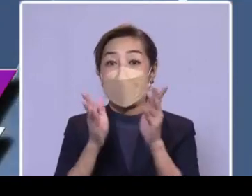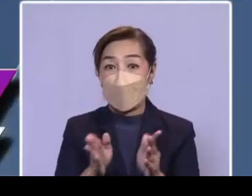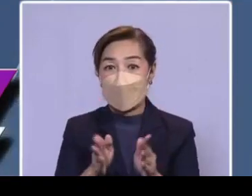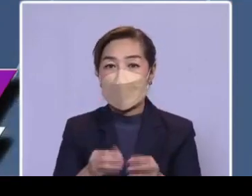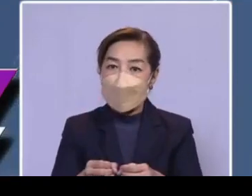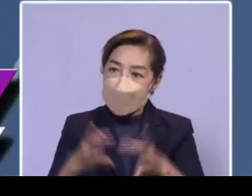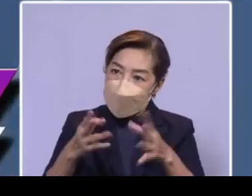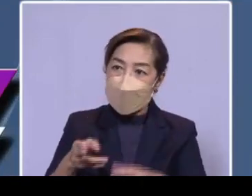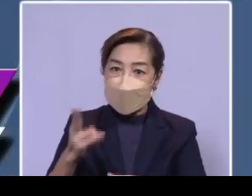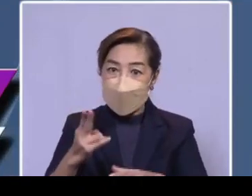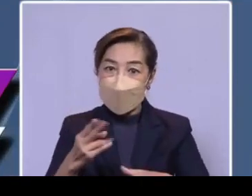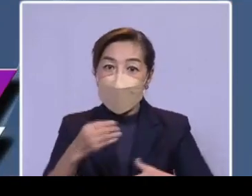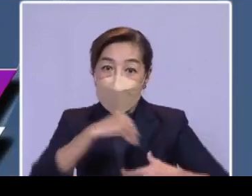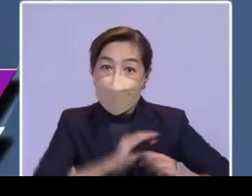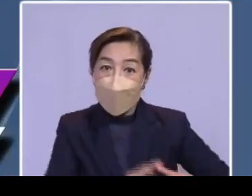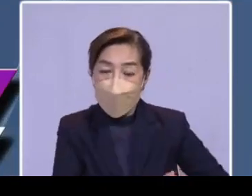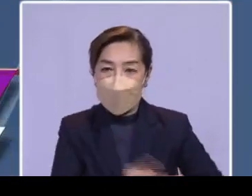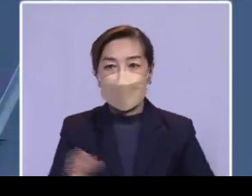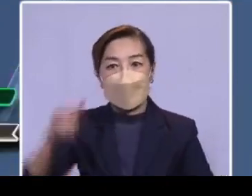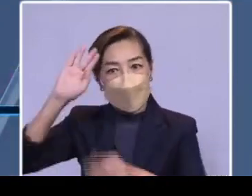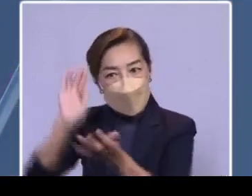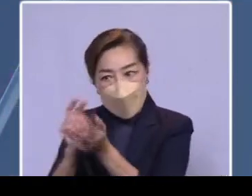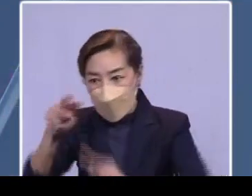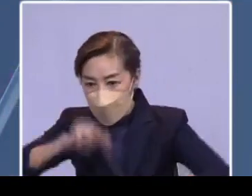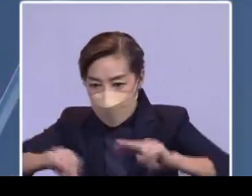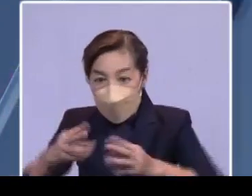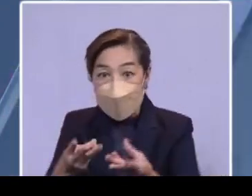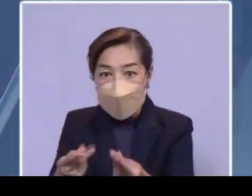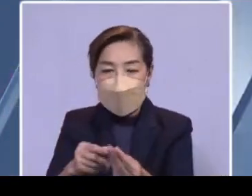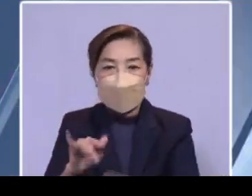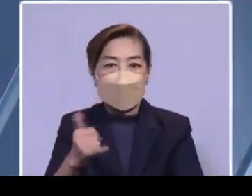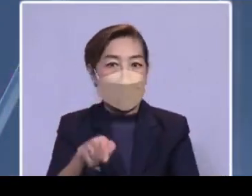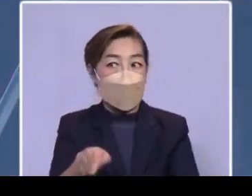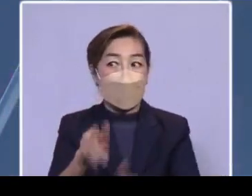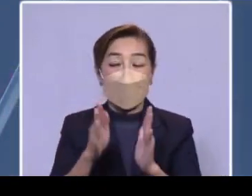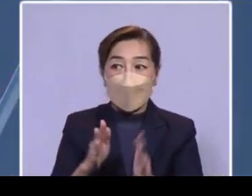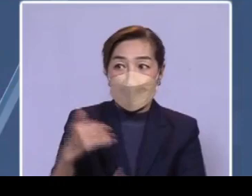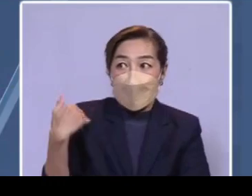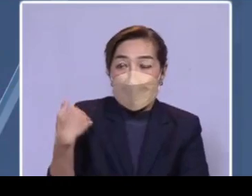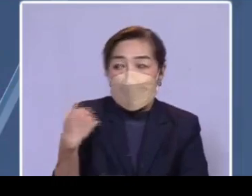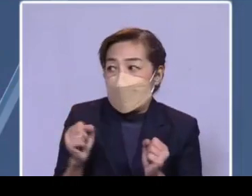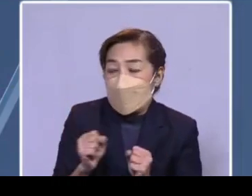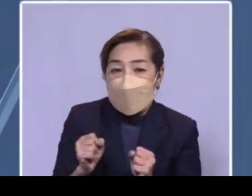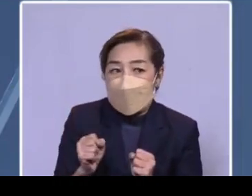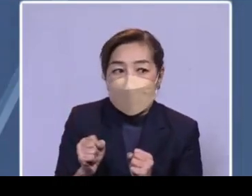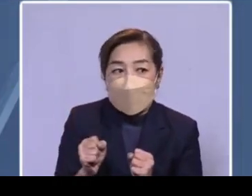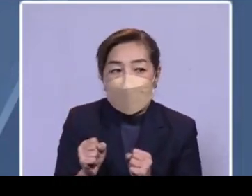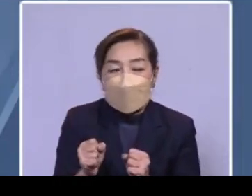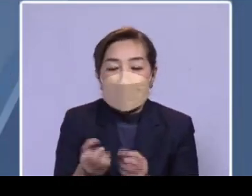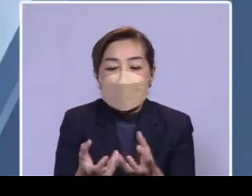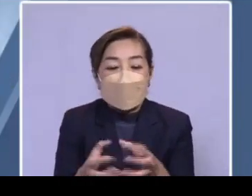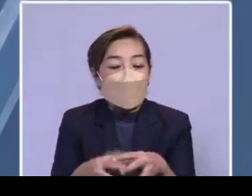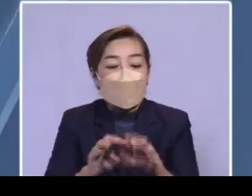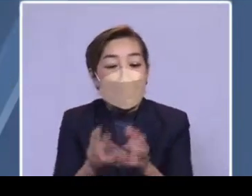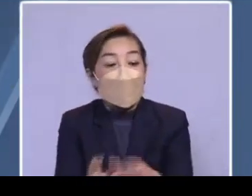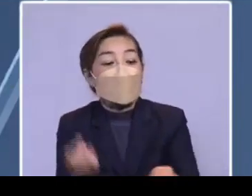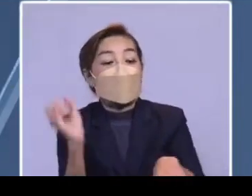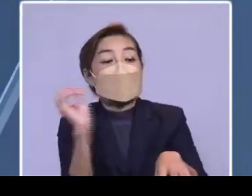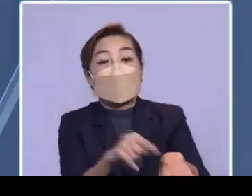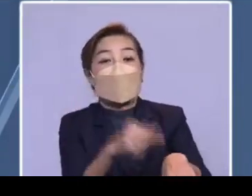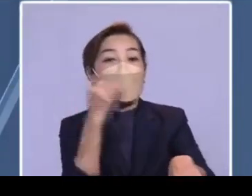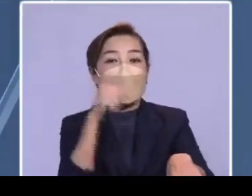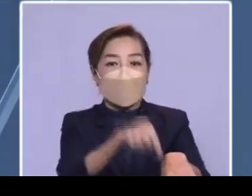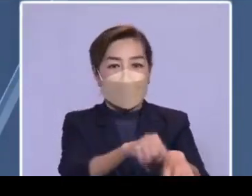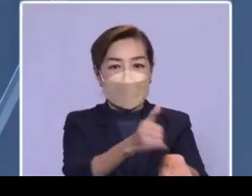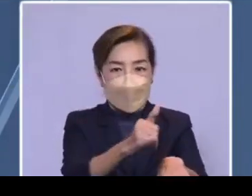พวกวัตถุผิดกฎหมายอะไรอย่างงี้นะฮะเค้าก็เลยกลัวความผิดก็เลยจะเอามาทิ้งไว้ตอนนี้ทางเจ้าหน้าที่เขาก็